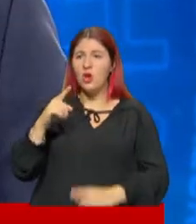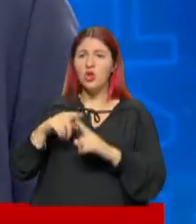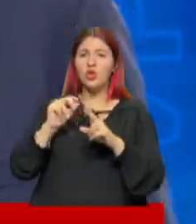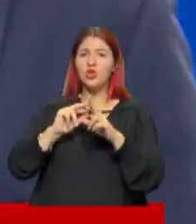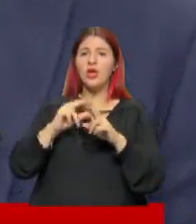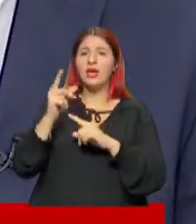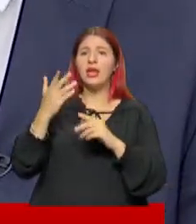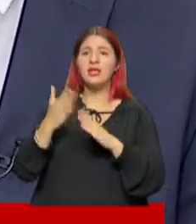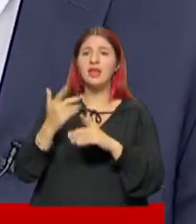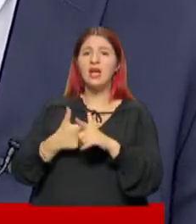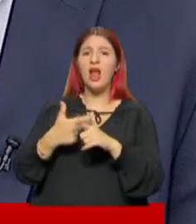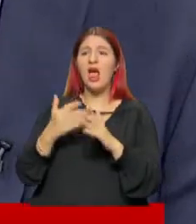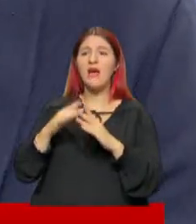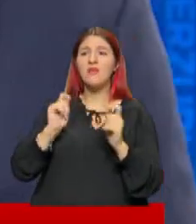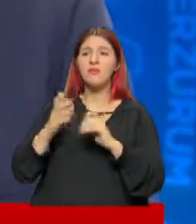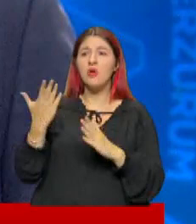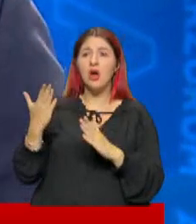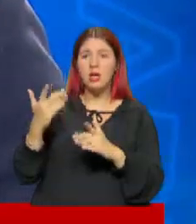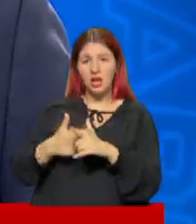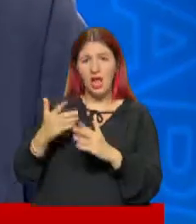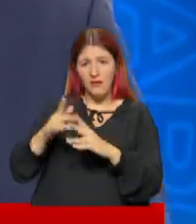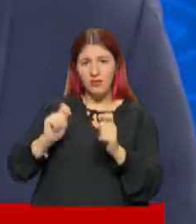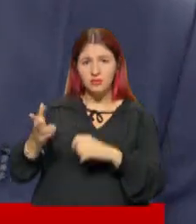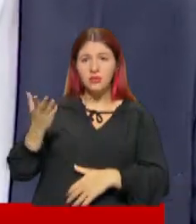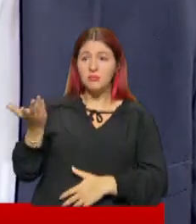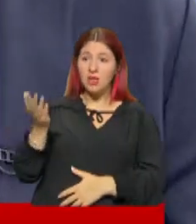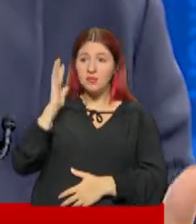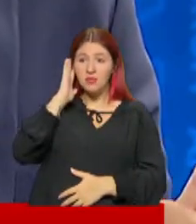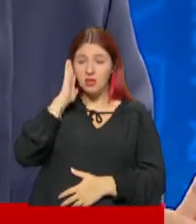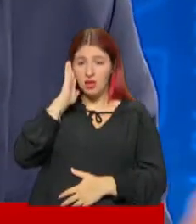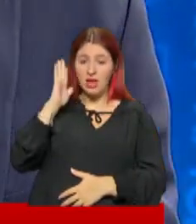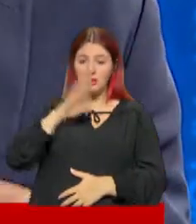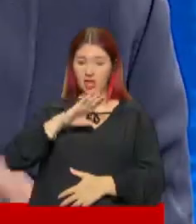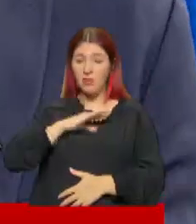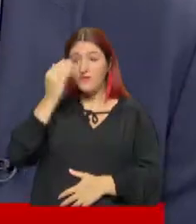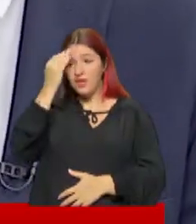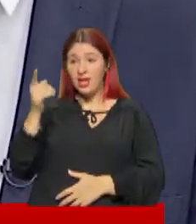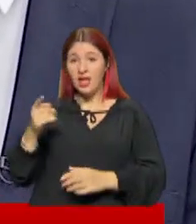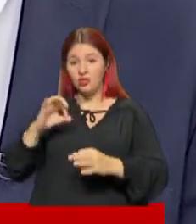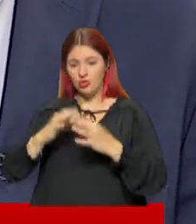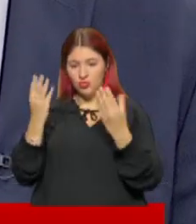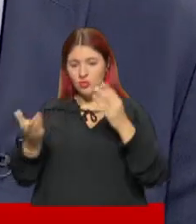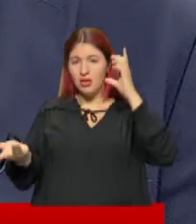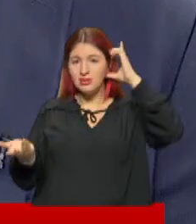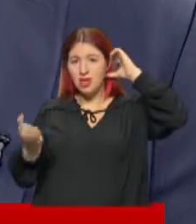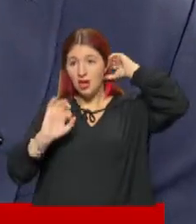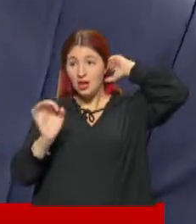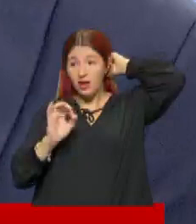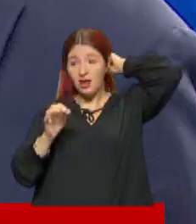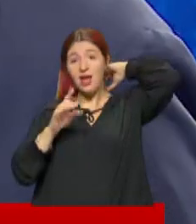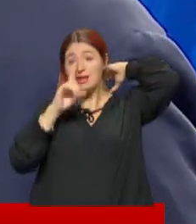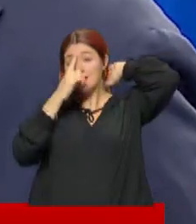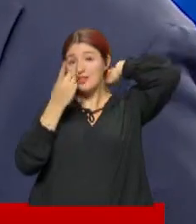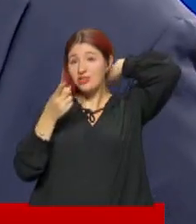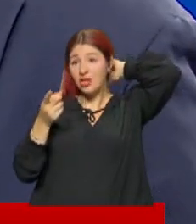niye kiralık ev yapmıyor? Kiralık evde yapsın TOKİ. Yani madem derdimiz yoksulun derdine çare olmak, değil mi?